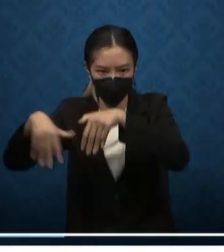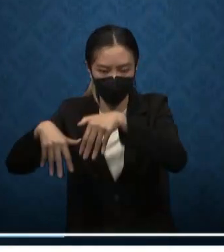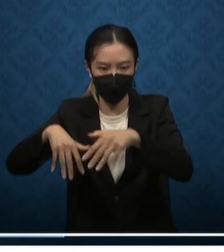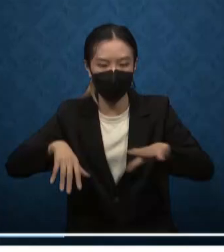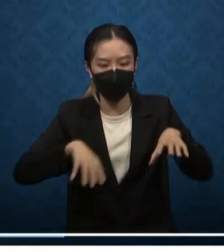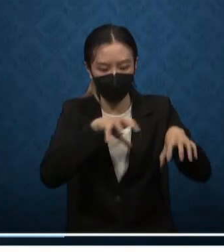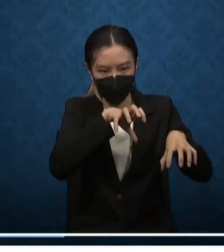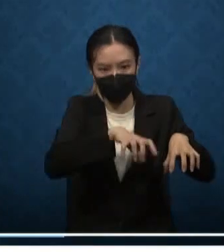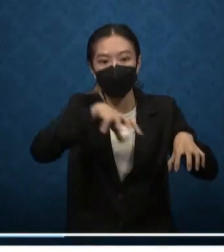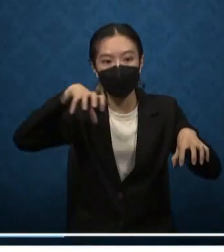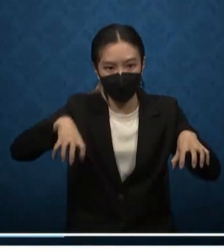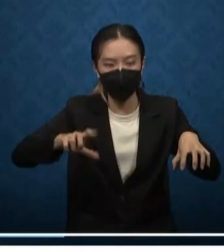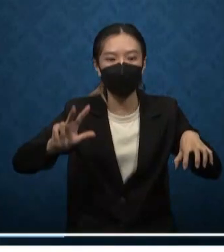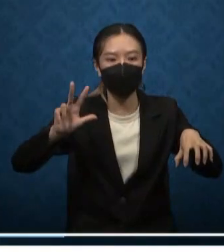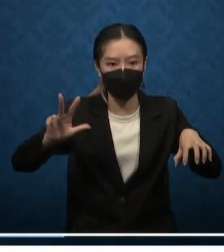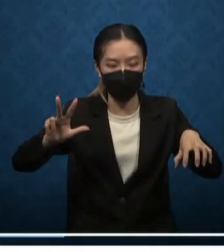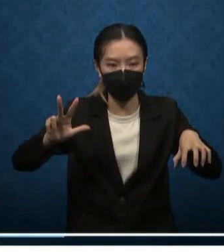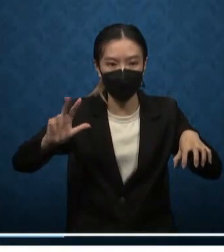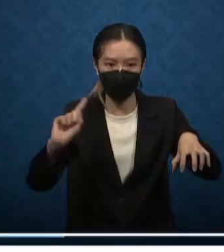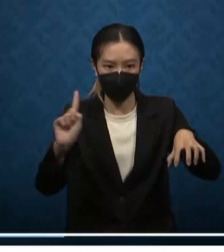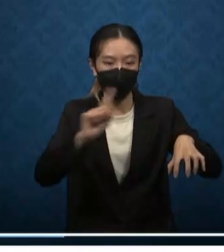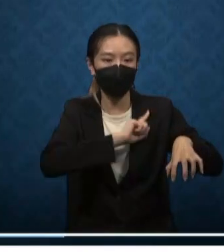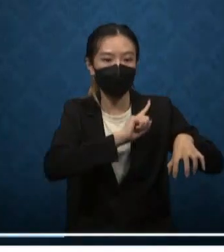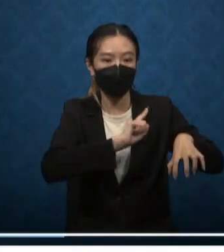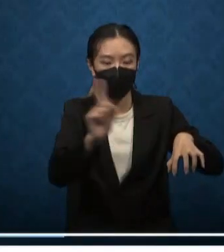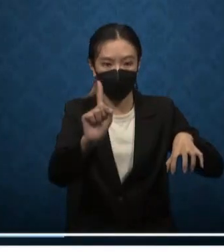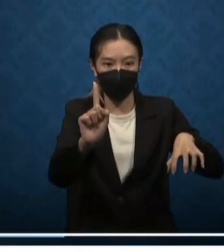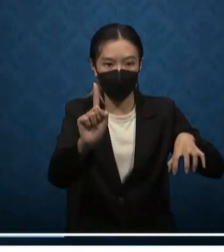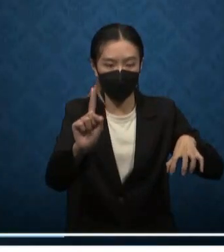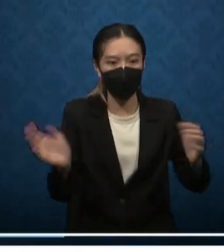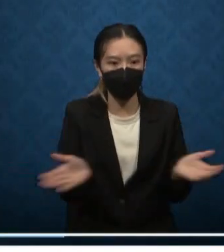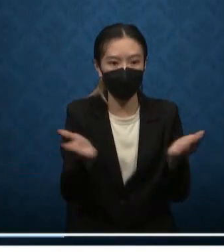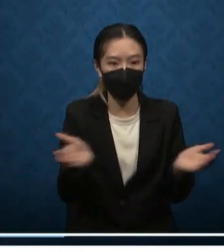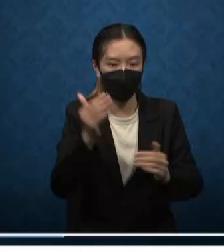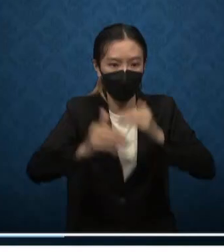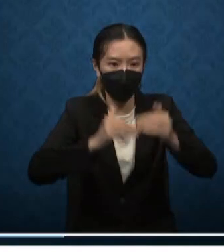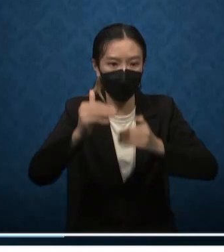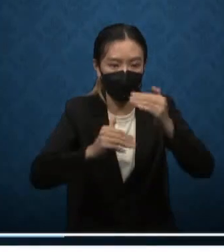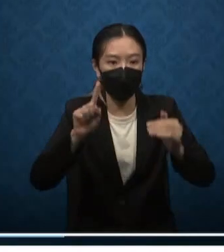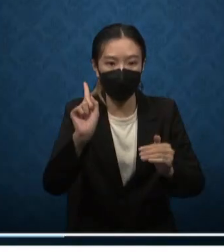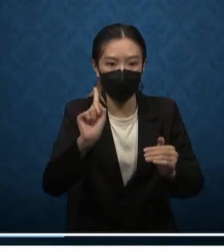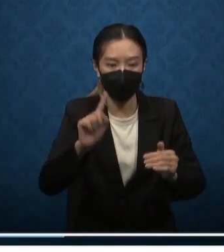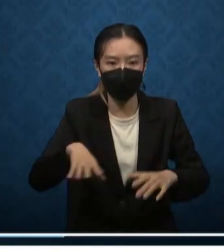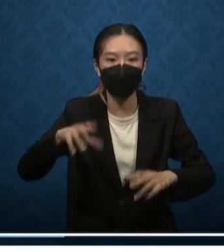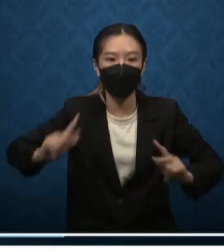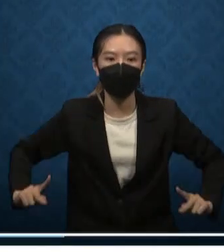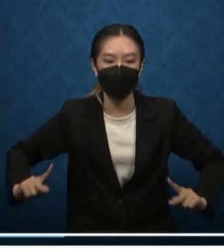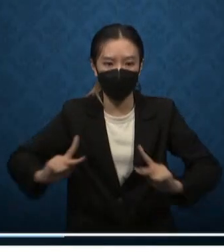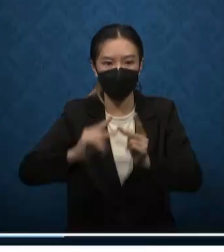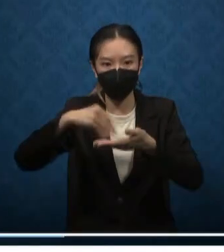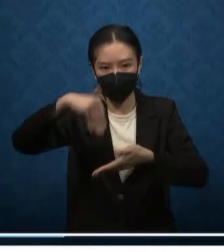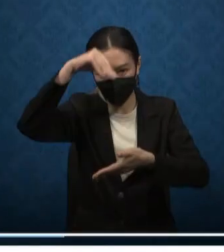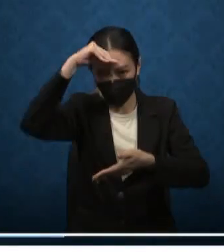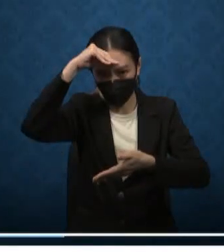ค่ะหน่วยงานที่ควรจะมีความรับผิดชอบหลักในเรื่องของการขับเคลื่อนสสปชคือกระทรวงศึกษาธิการค่ะ